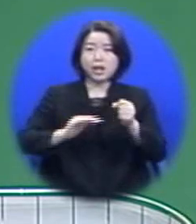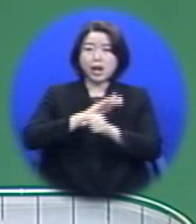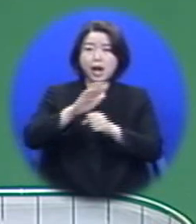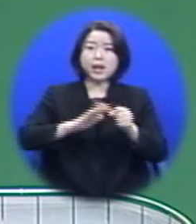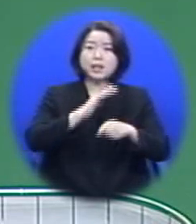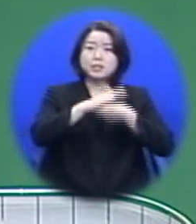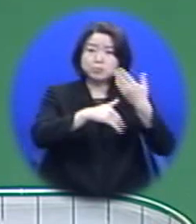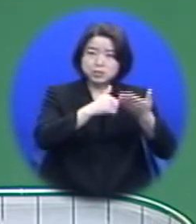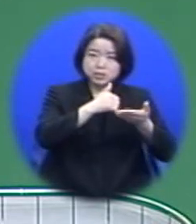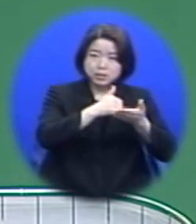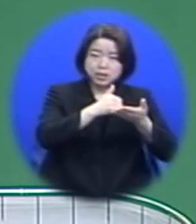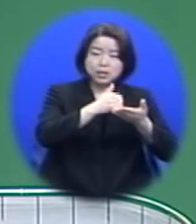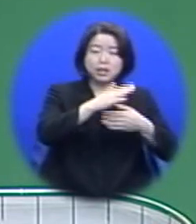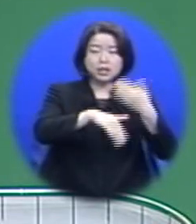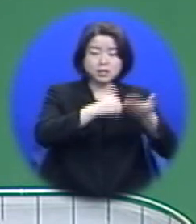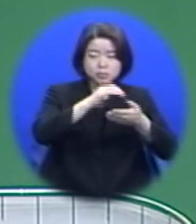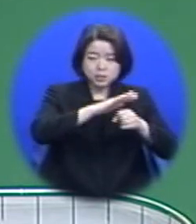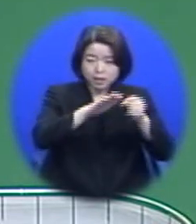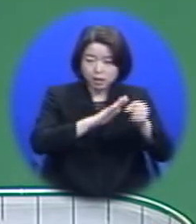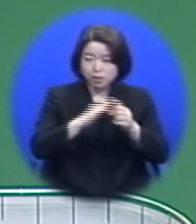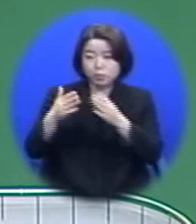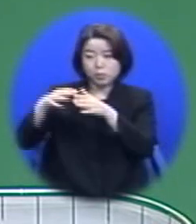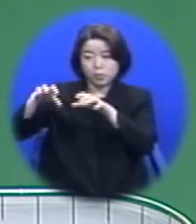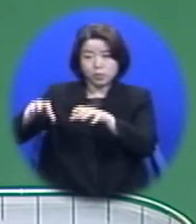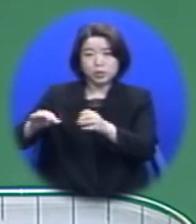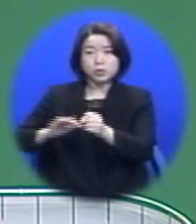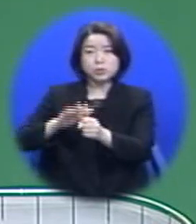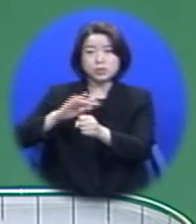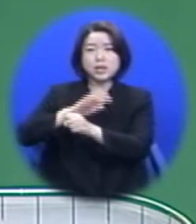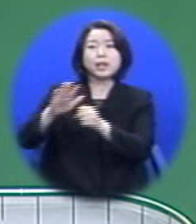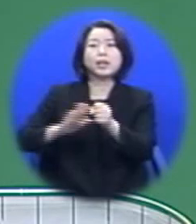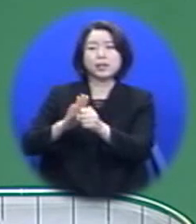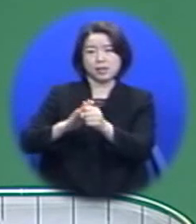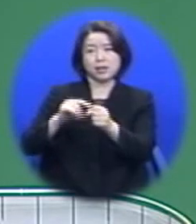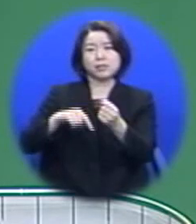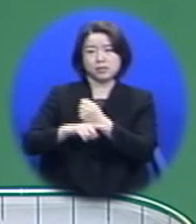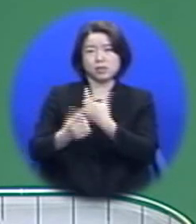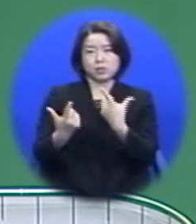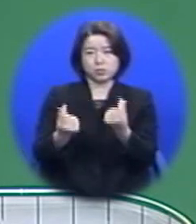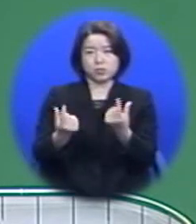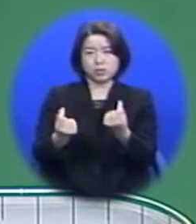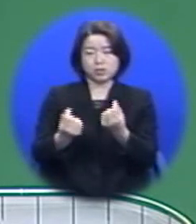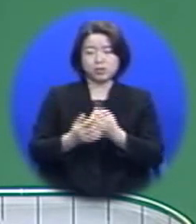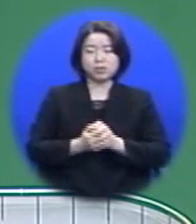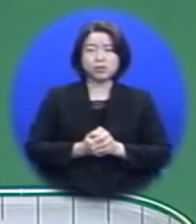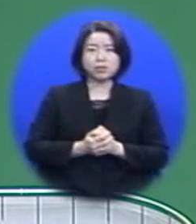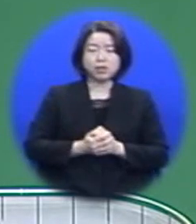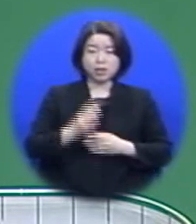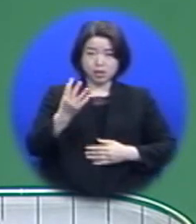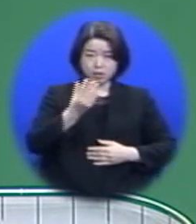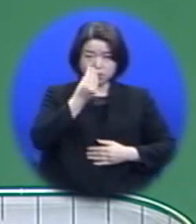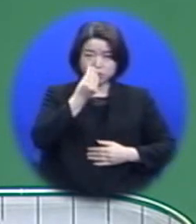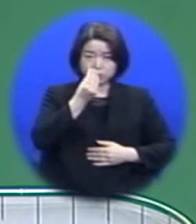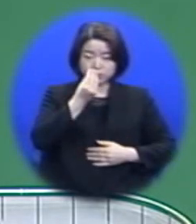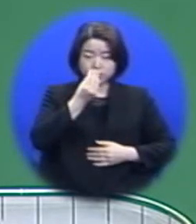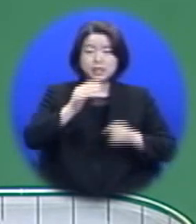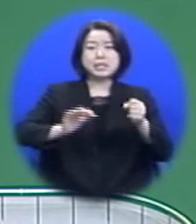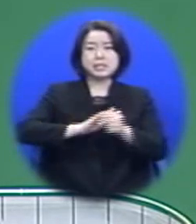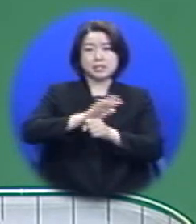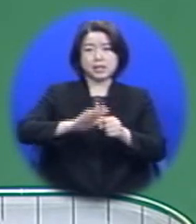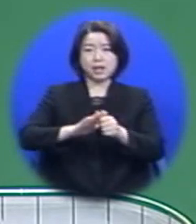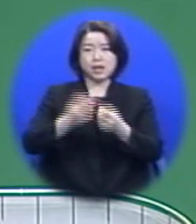사랑하는 자였다는 뜻이 거룩함은 사랑과 같이 가는